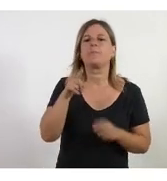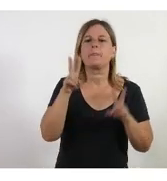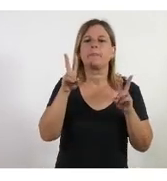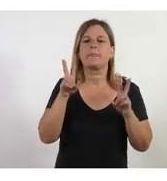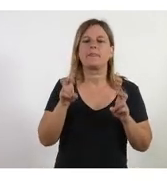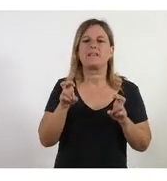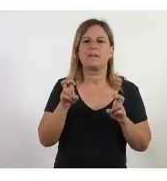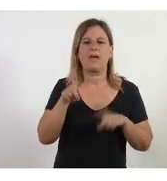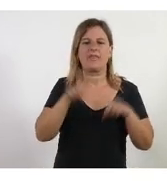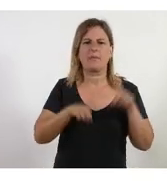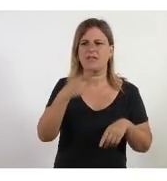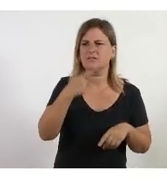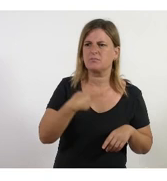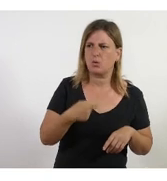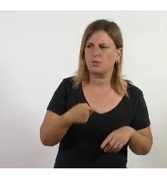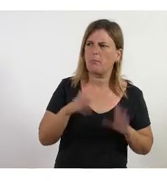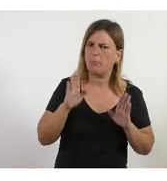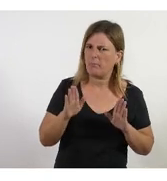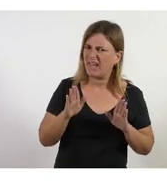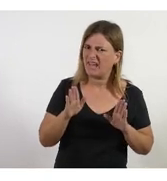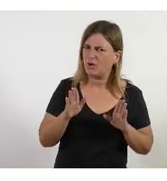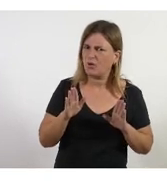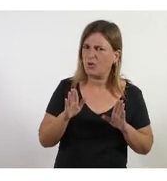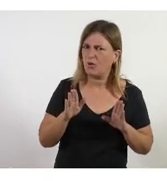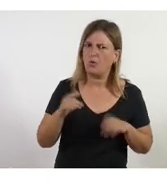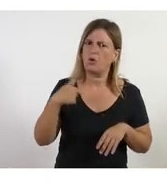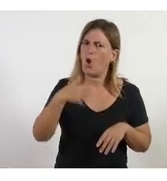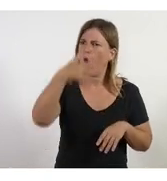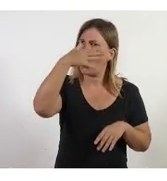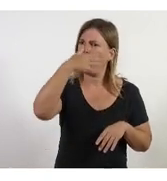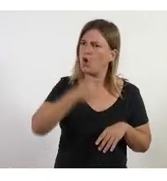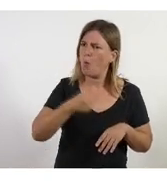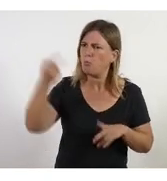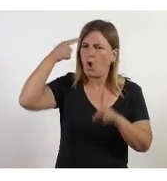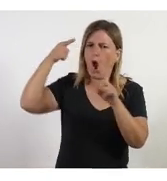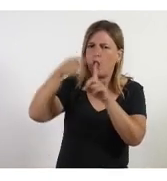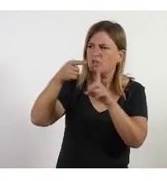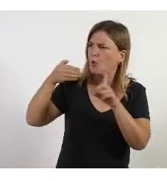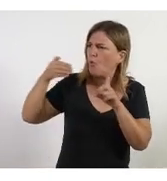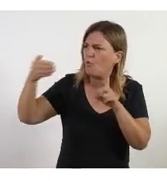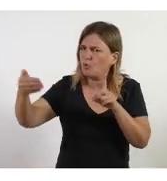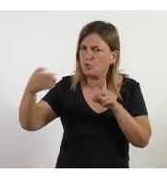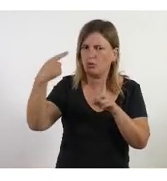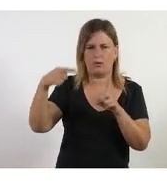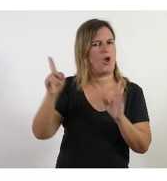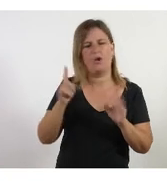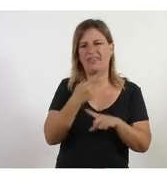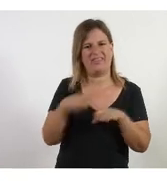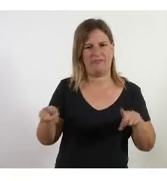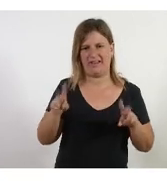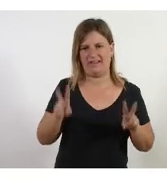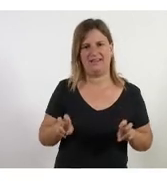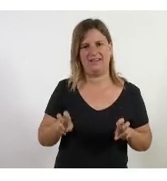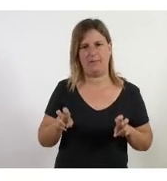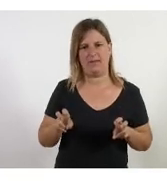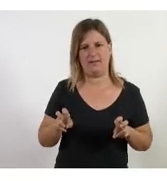no? A vegades em pregunten, bueno, Mercè, però llavors jo no em puc fixar fites, no em puc fixar objectius. No, això és diferent,